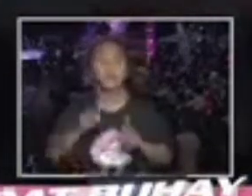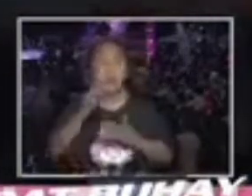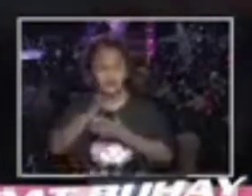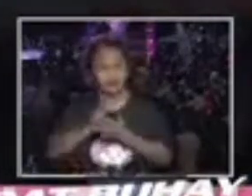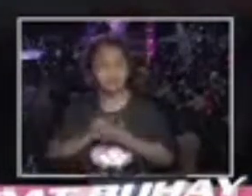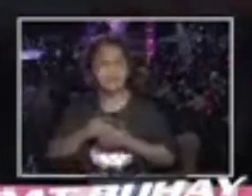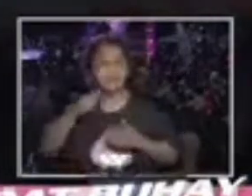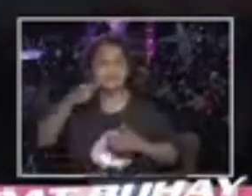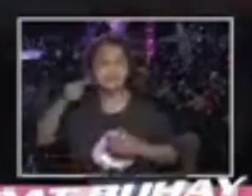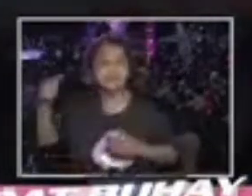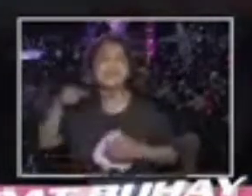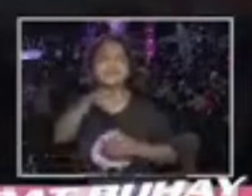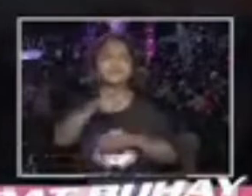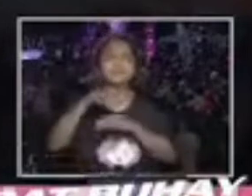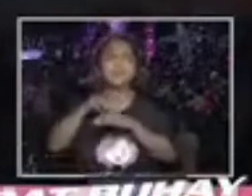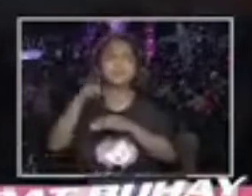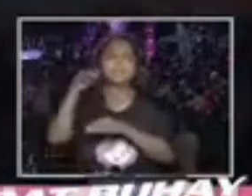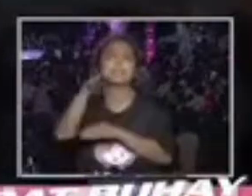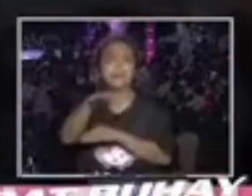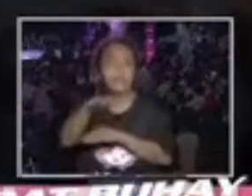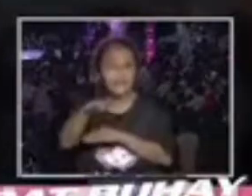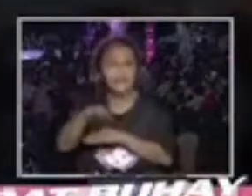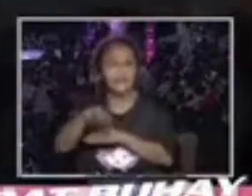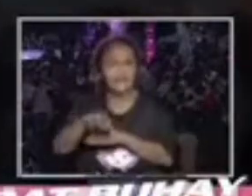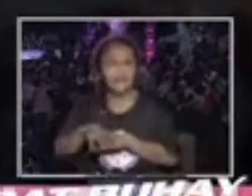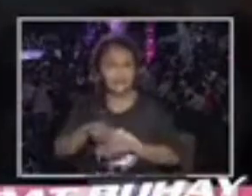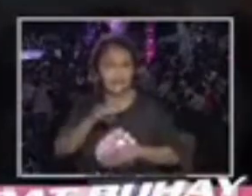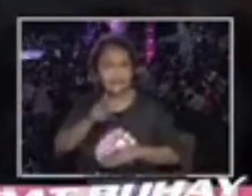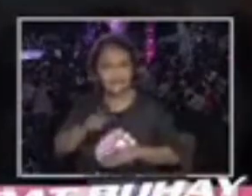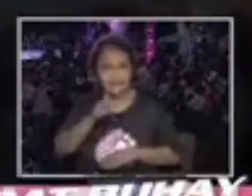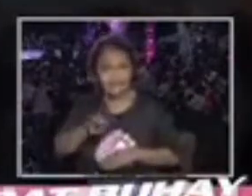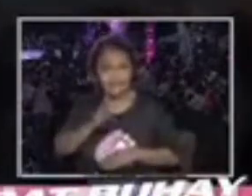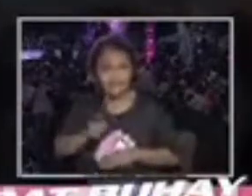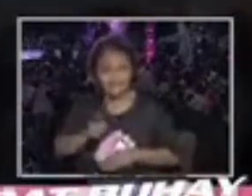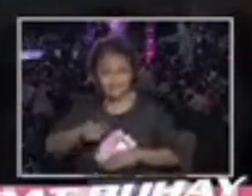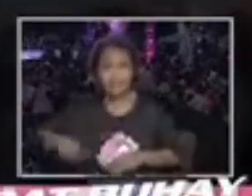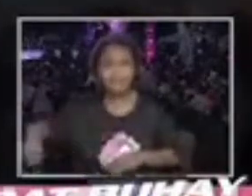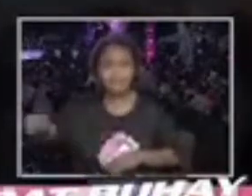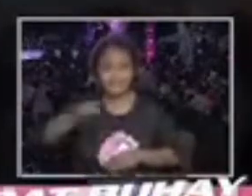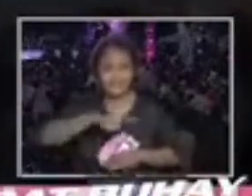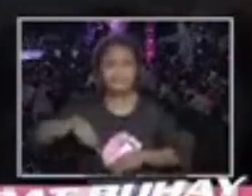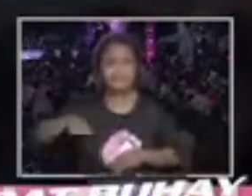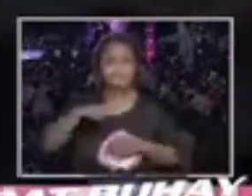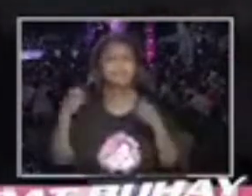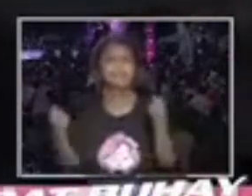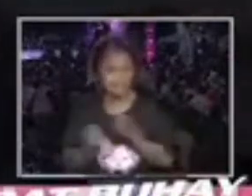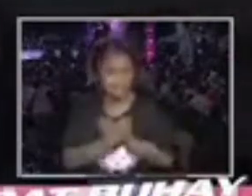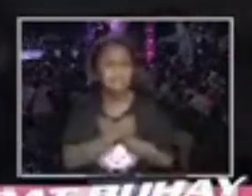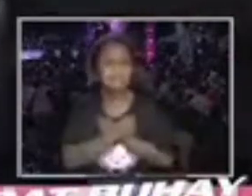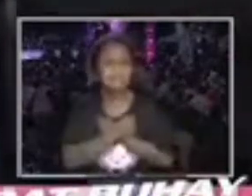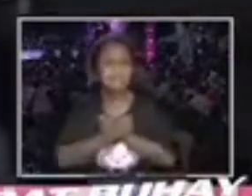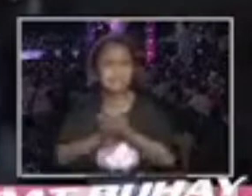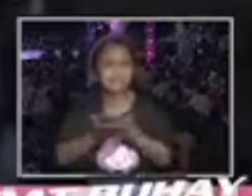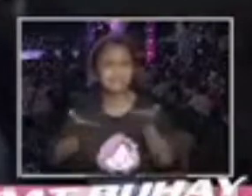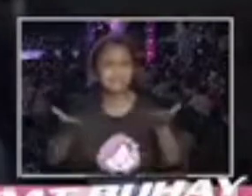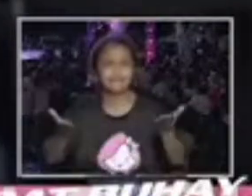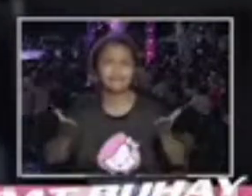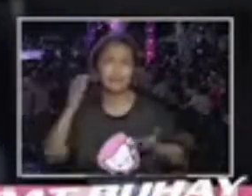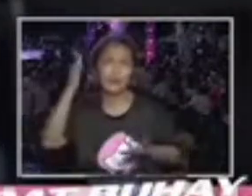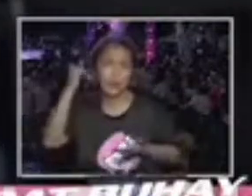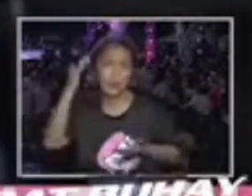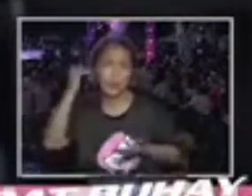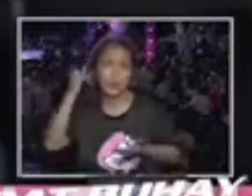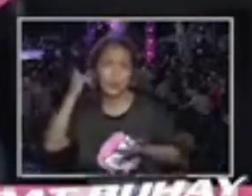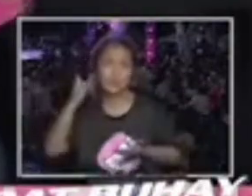misteryo. Pero tiyak nating nagmamahal tayo.